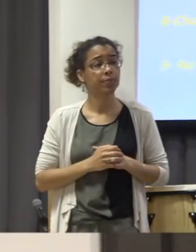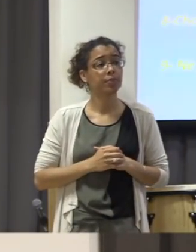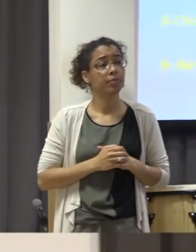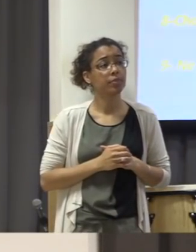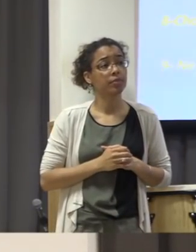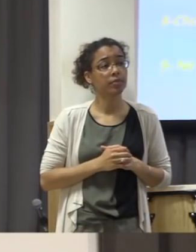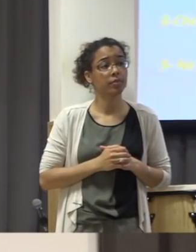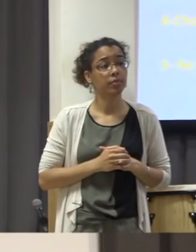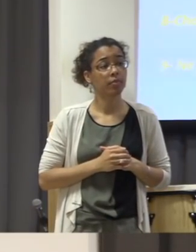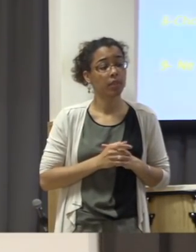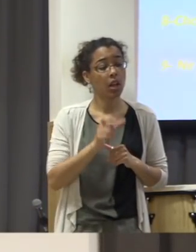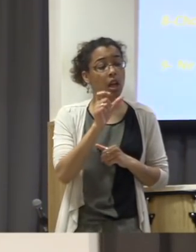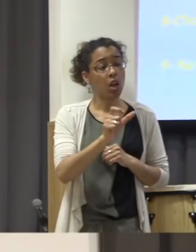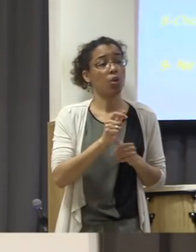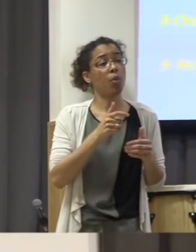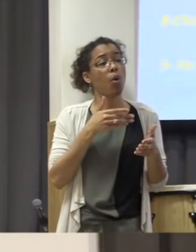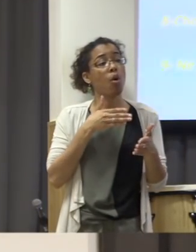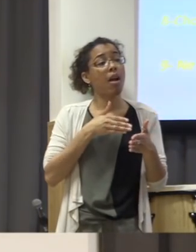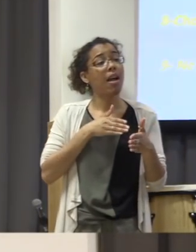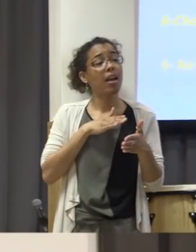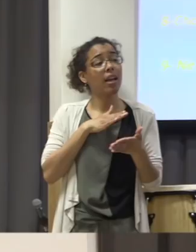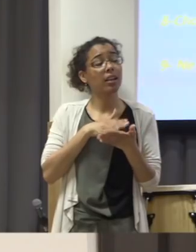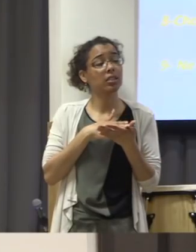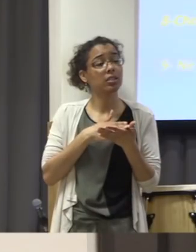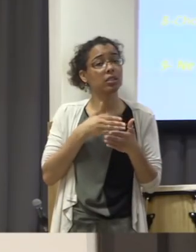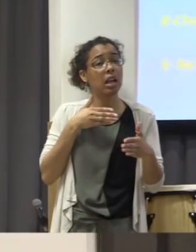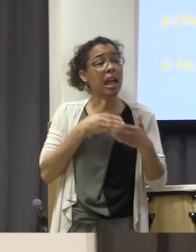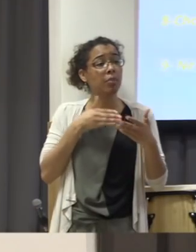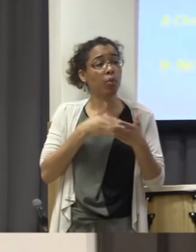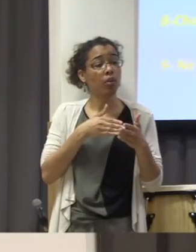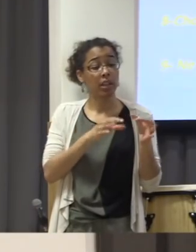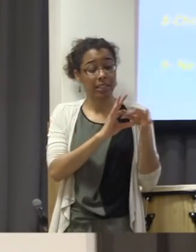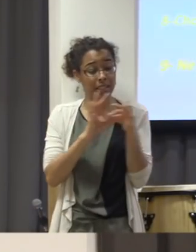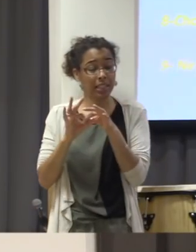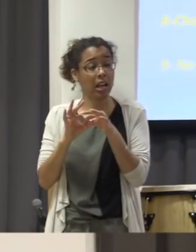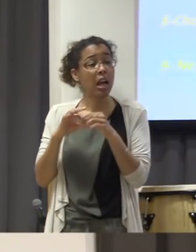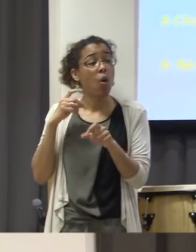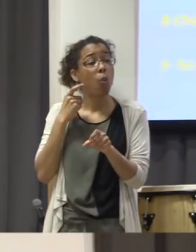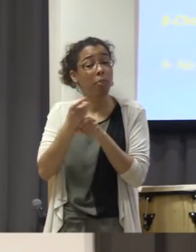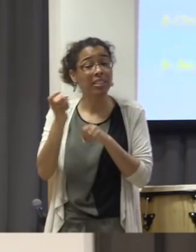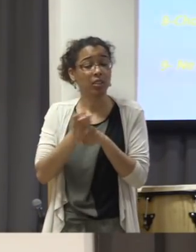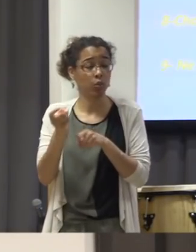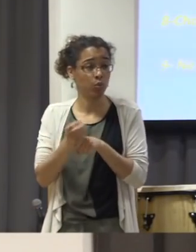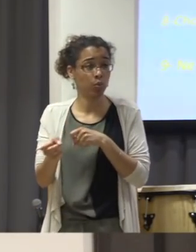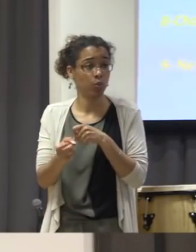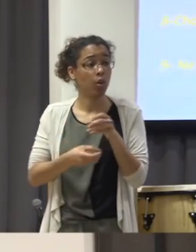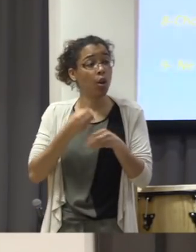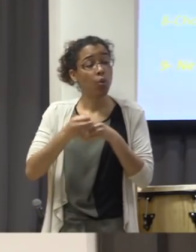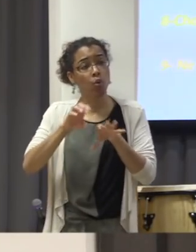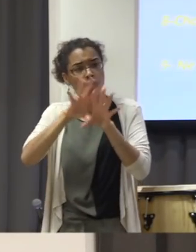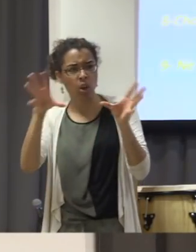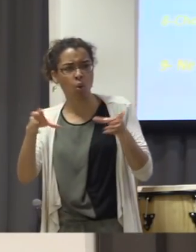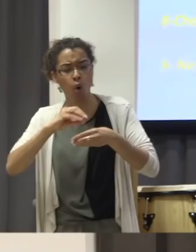Les mots épreuves ne se rapportent qu'aux persécutions, aux difficultés causées par le monde ou par